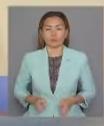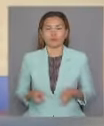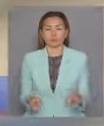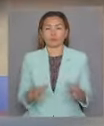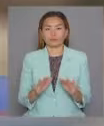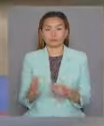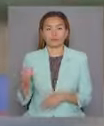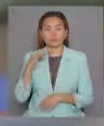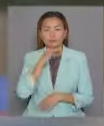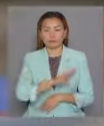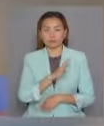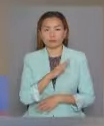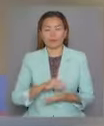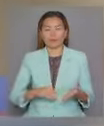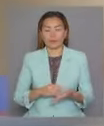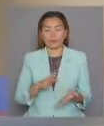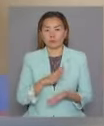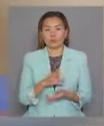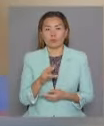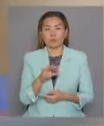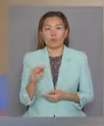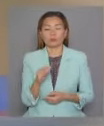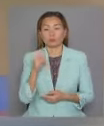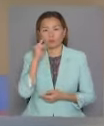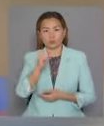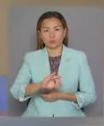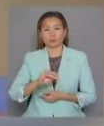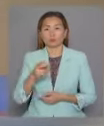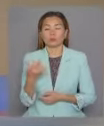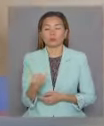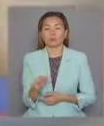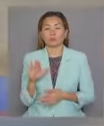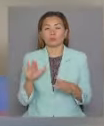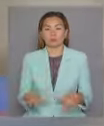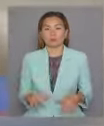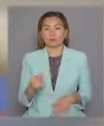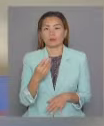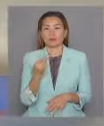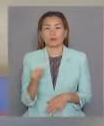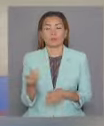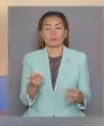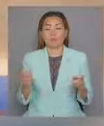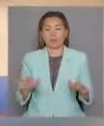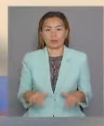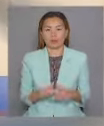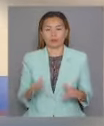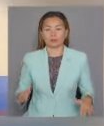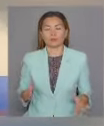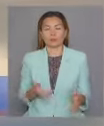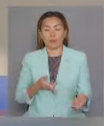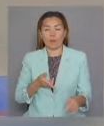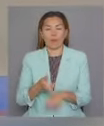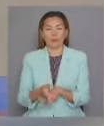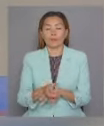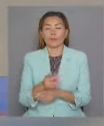ұқсас оқиға қайталанған еді. Пышақ ұстаған ер адам оңтүстік шығыстағы Зянси провинциясындағы балабақшаға баса